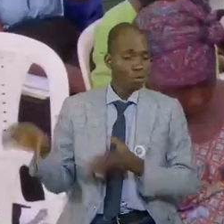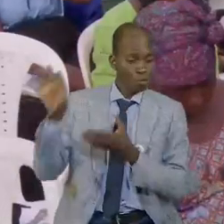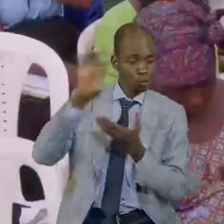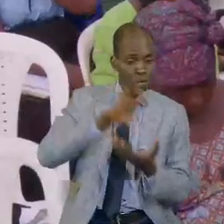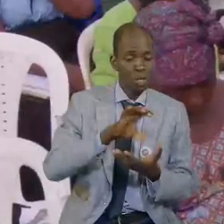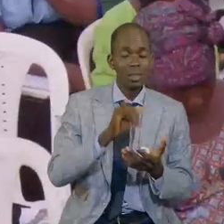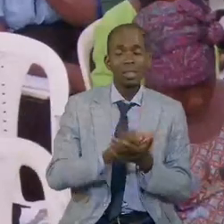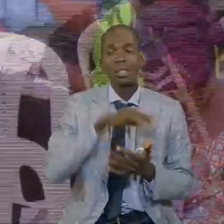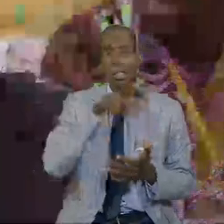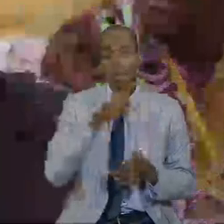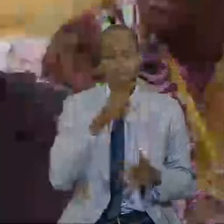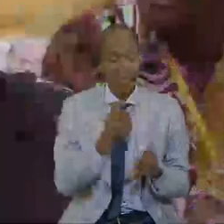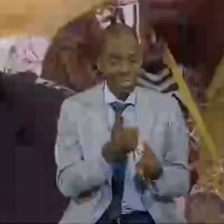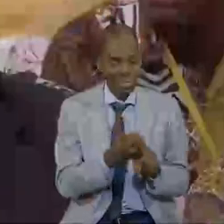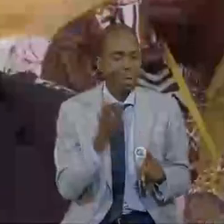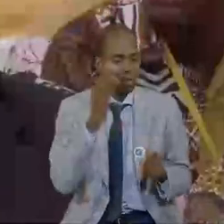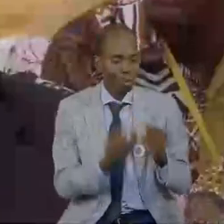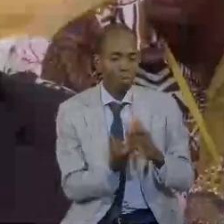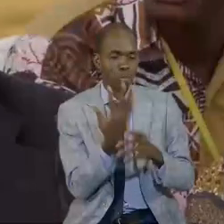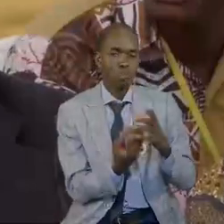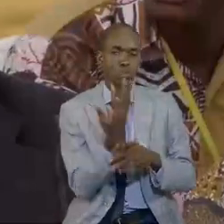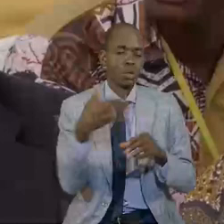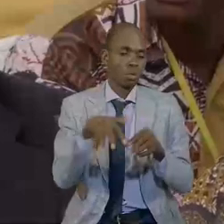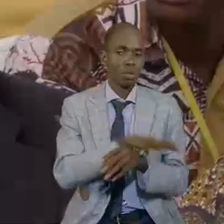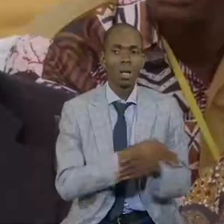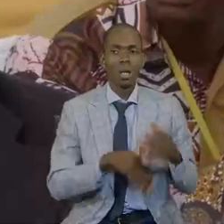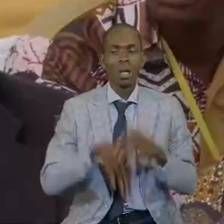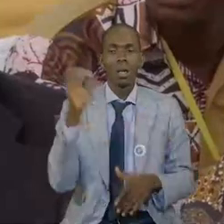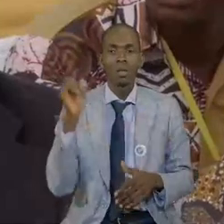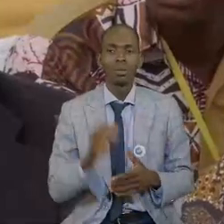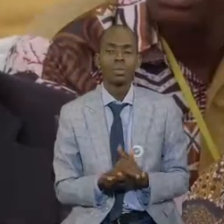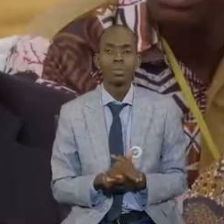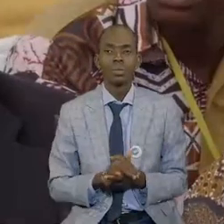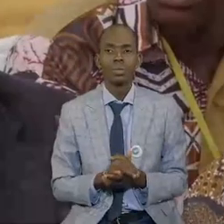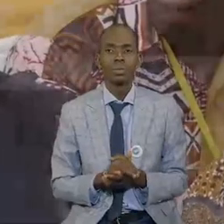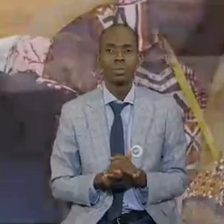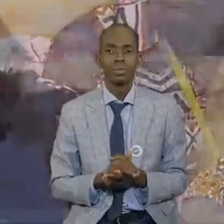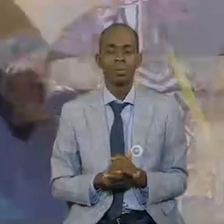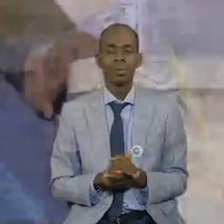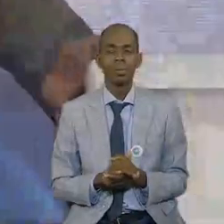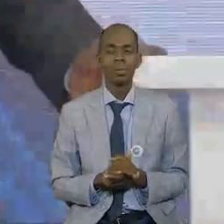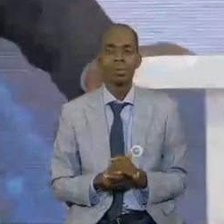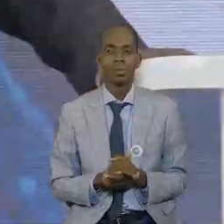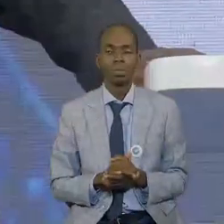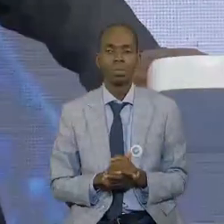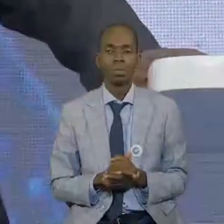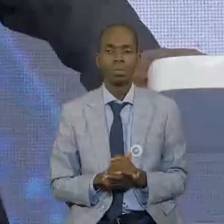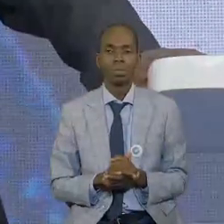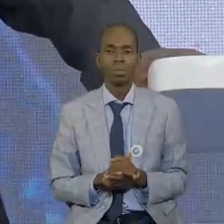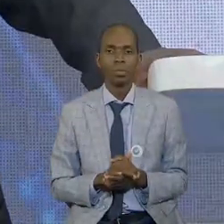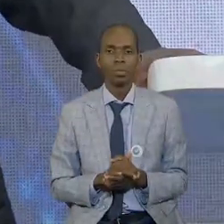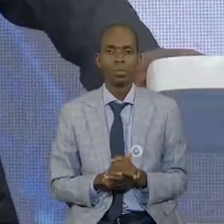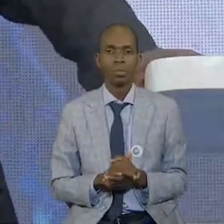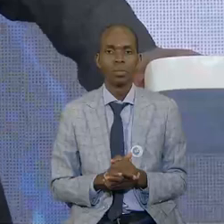off by itself. Ne combat pas l'eau sale qui est dans le tonneau. Non, simplement amène le sable et les gravillons, verse ça dedans, l'eau va